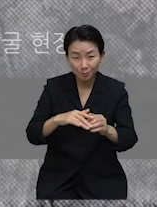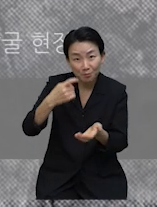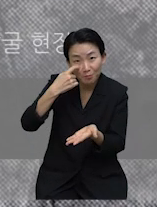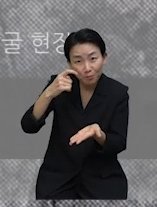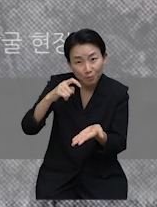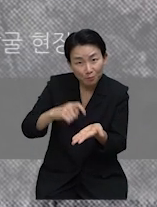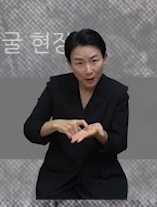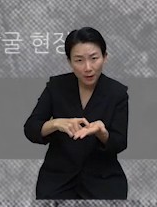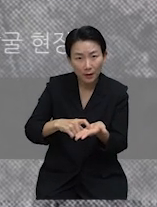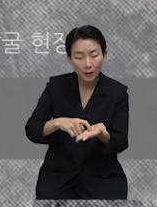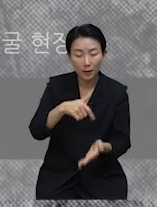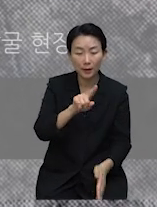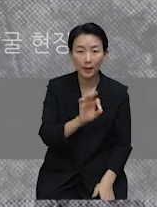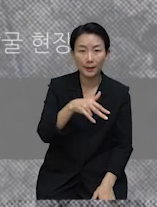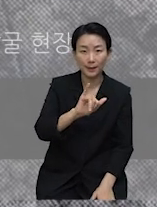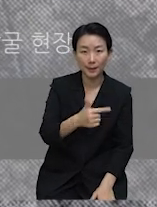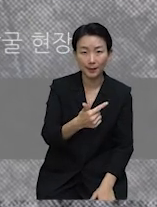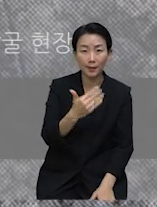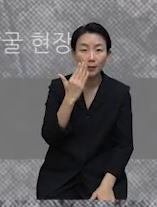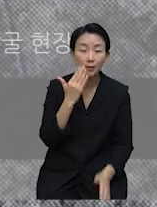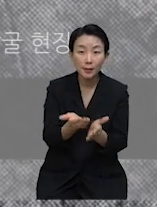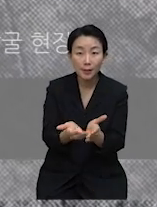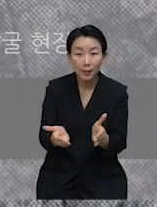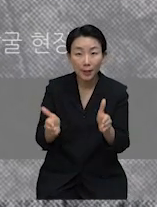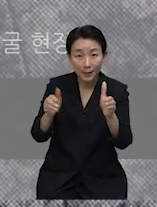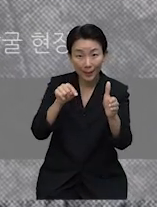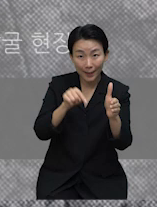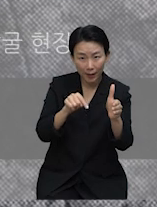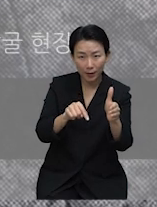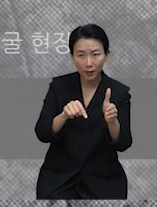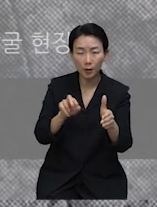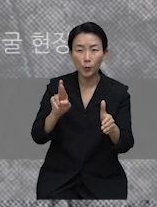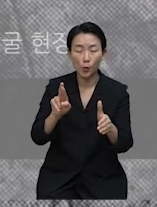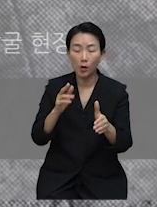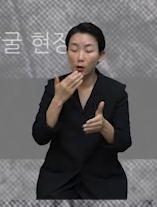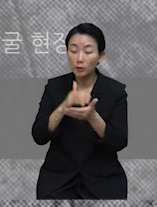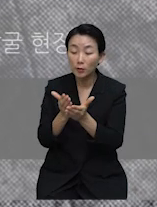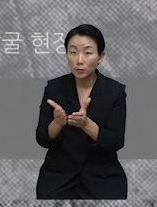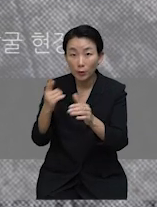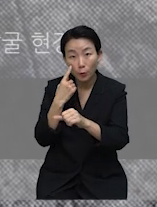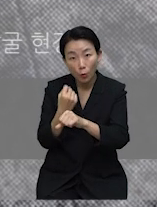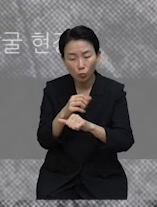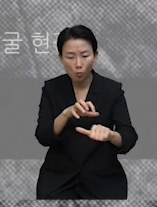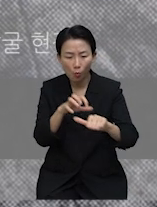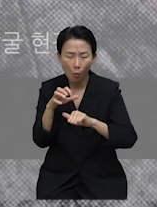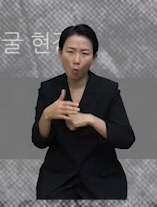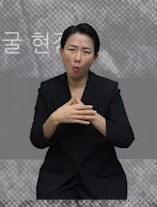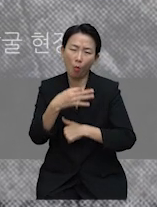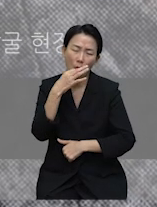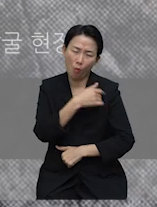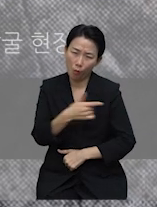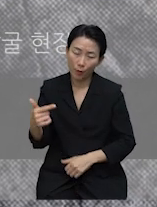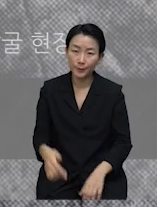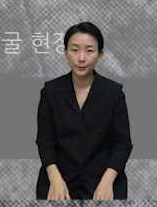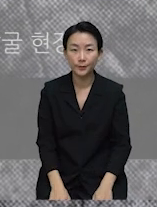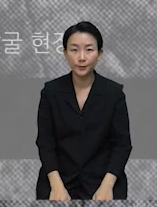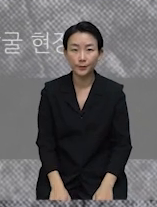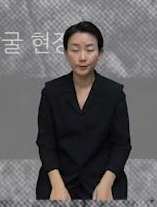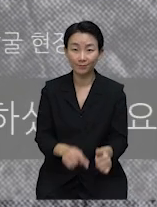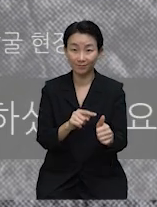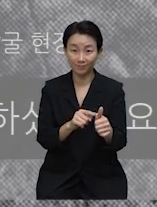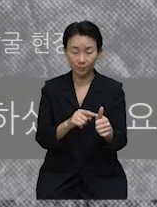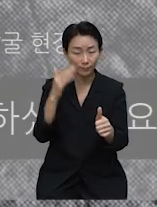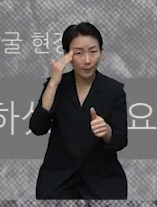중에서도 1964년에 발굴한 강진 청자 가마터는 고려 청자 연구에 큰 획을 그은 중요한 사건으로